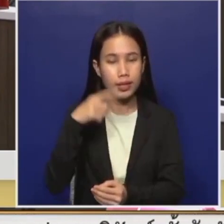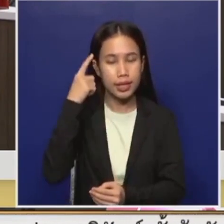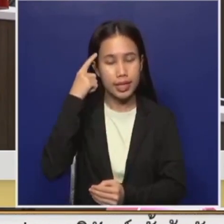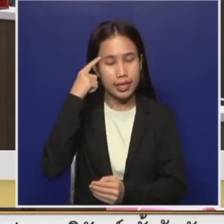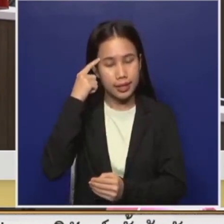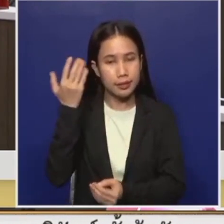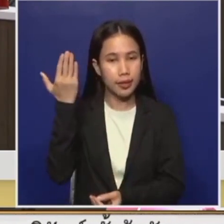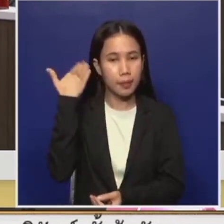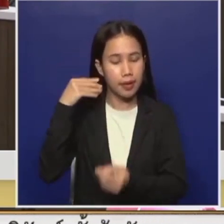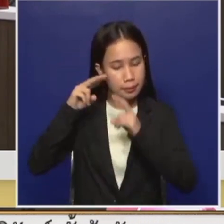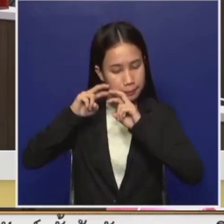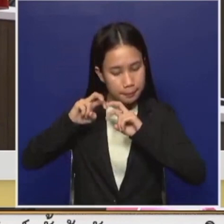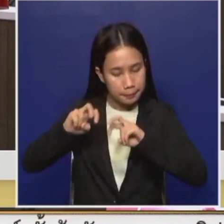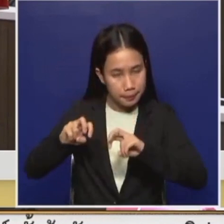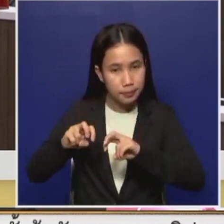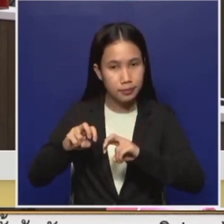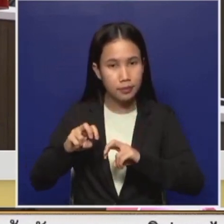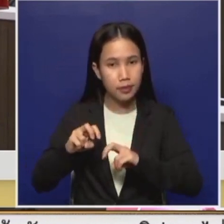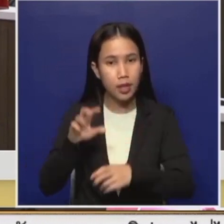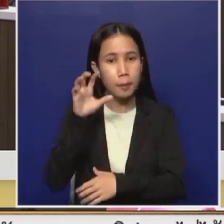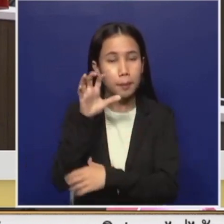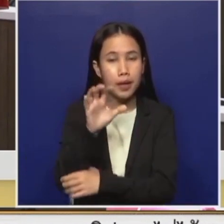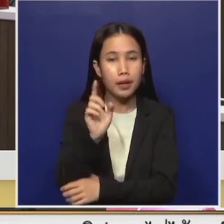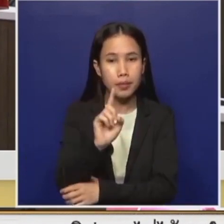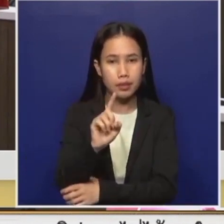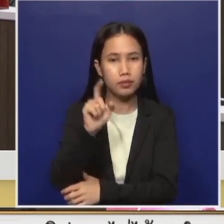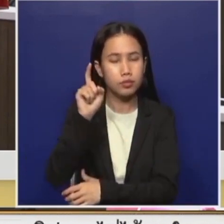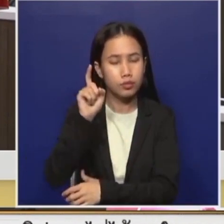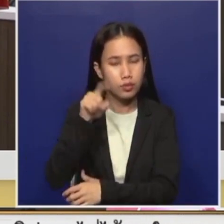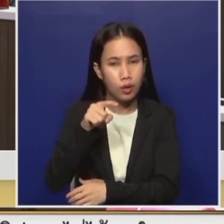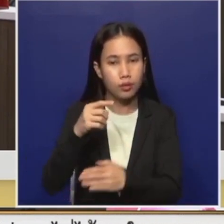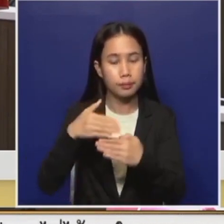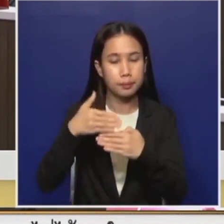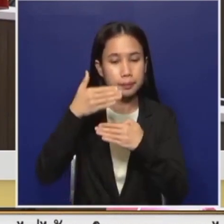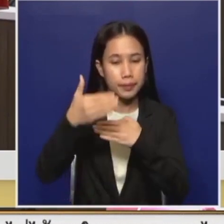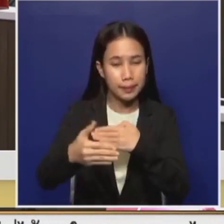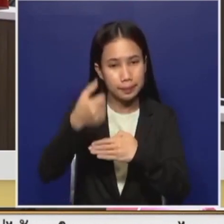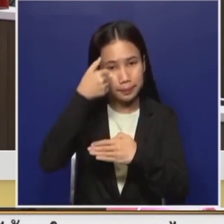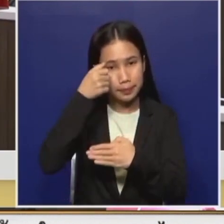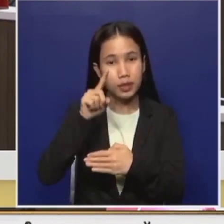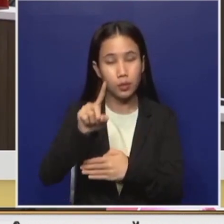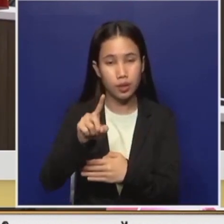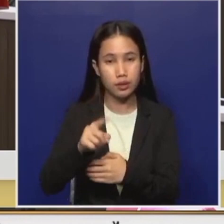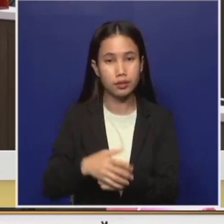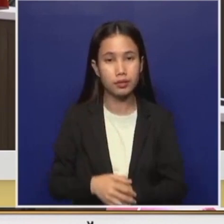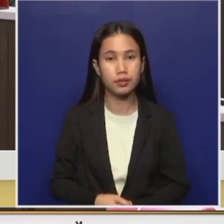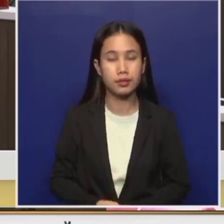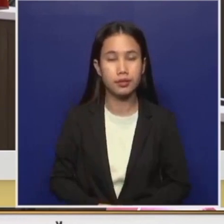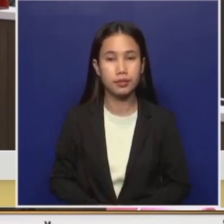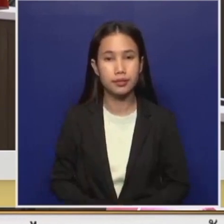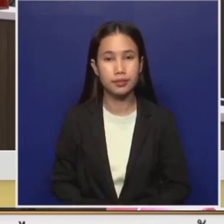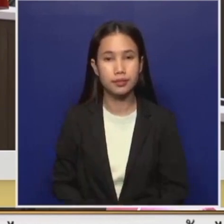รองเพระข้อมังคับว่าต้องเว้นไปหนึ่งวันอย่าได้ลงมะติ